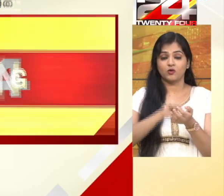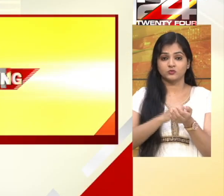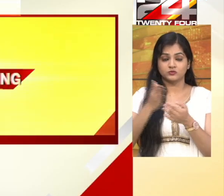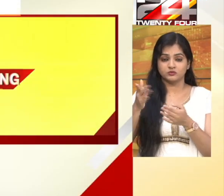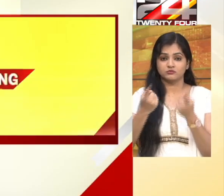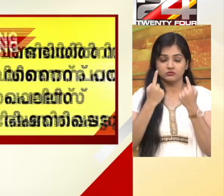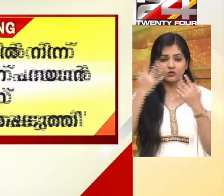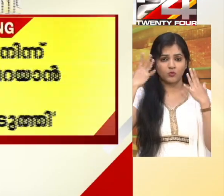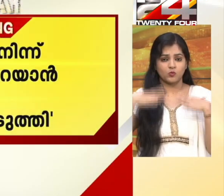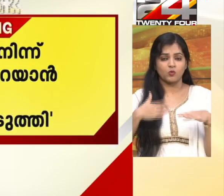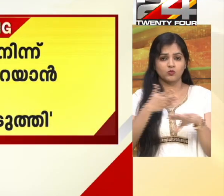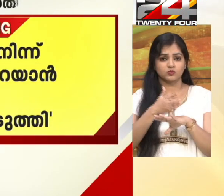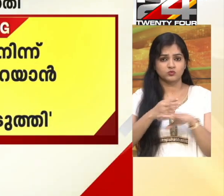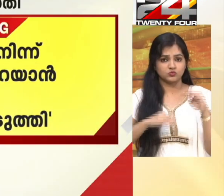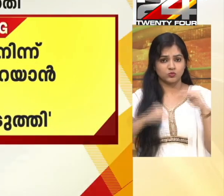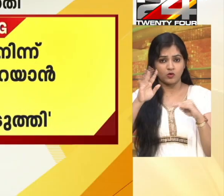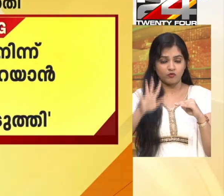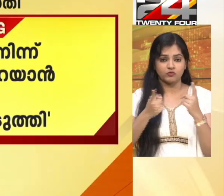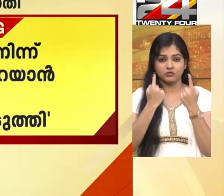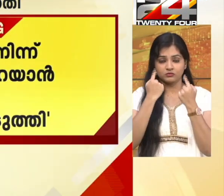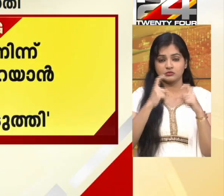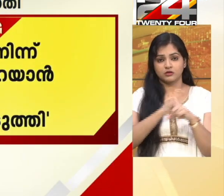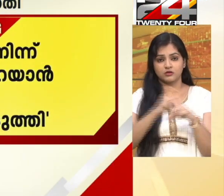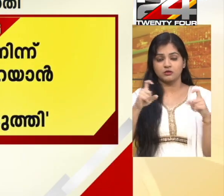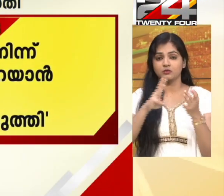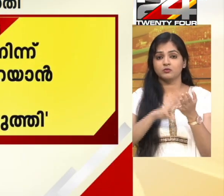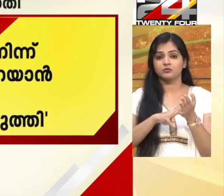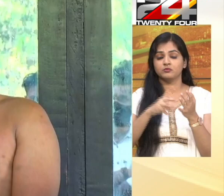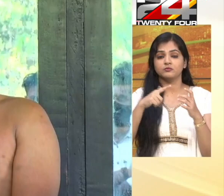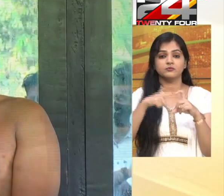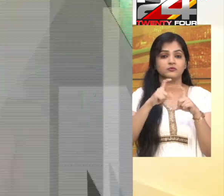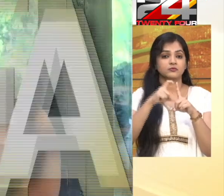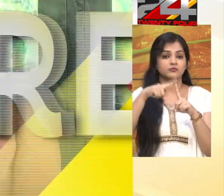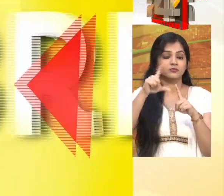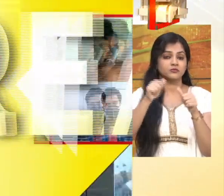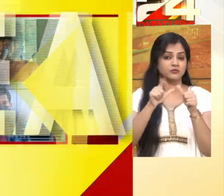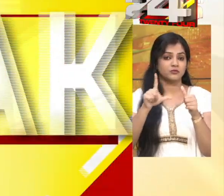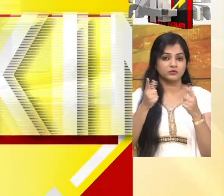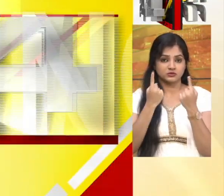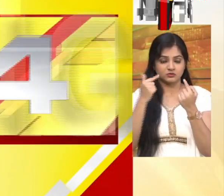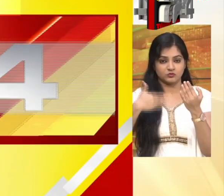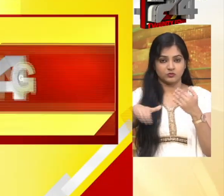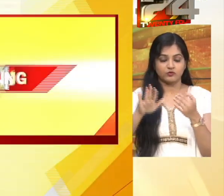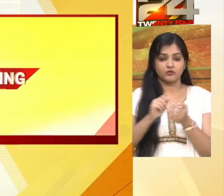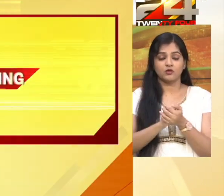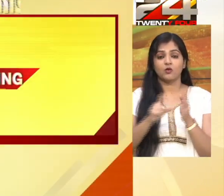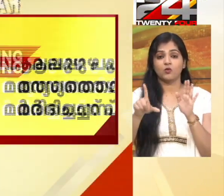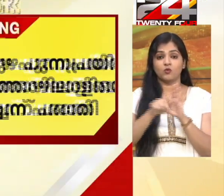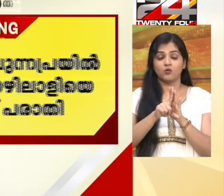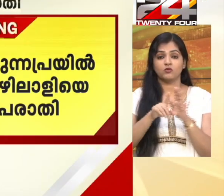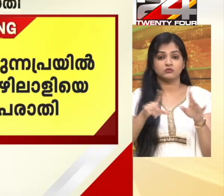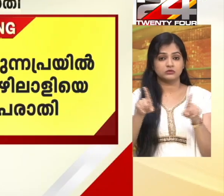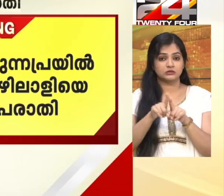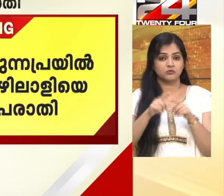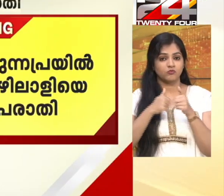എത്രത്തോളം പരിക്ക് എങ്ങനെയെല്ലാം ഏറ്റതാണ് എന്ന് കൃത്യമായി മെഡിക്കൽ പരിശോധനയിൽ തന്നെ വ്യക്തമാകുന്നതാണ്. അതുകൊണ്ട് നിയമപരമായി അവർക്ക് മുന്നോട്ട് പോകാനുള്ള എല്ലാ